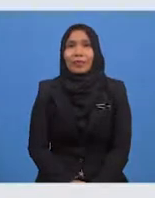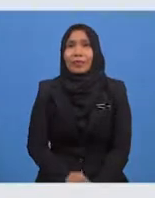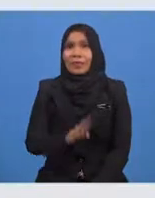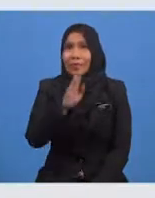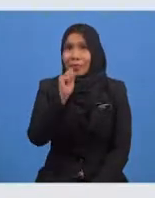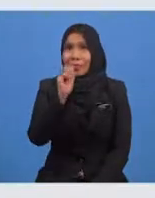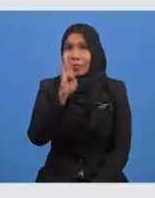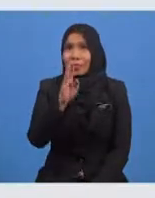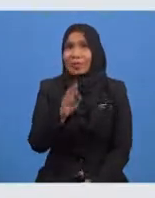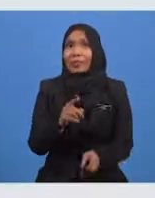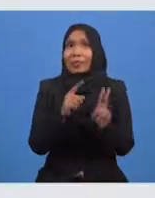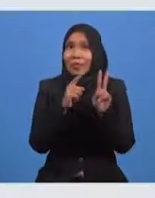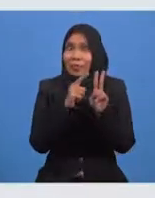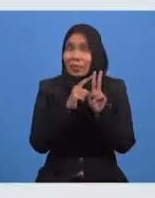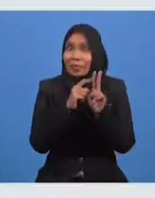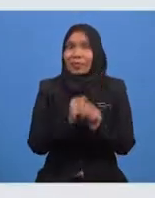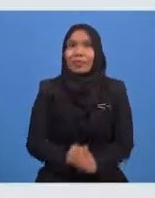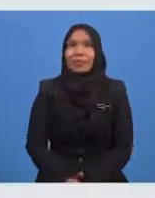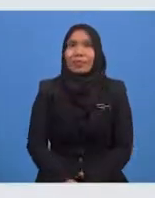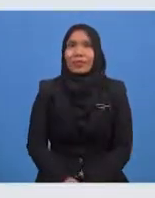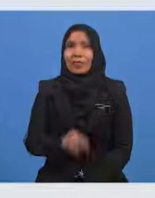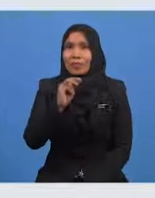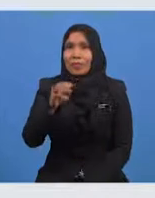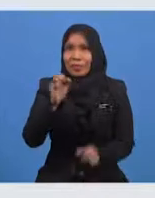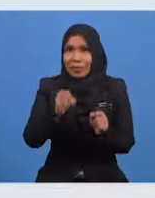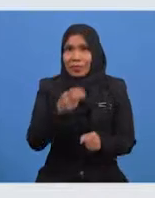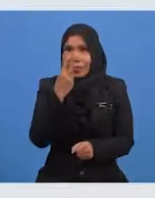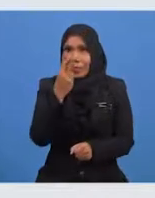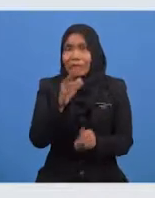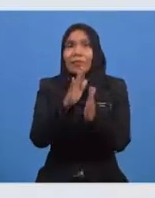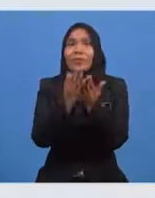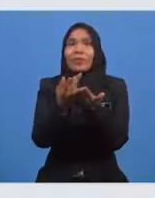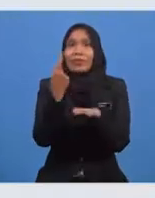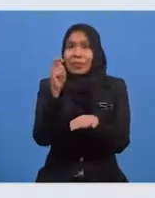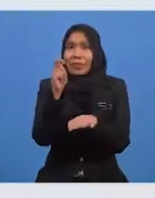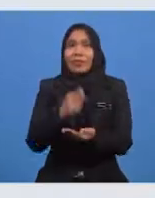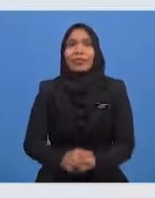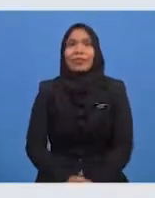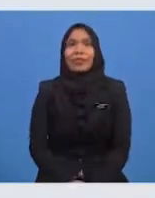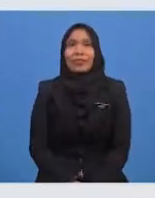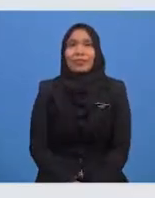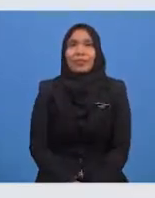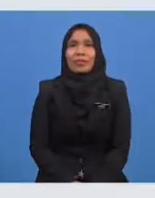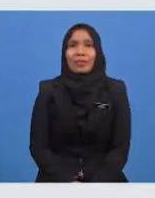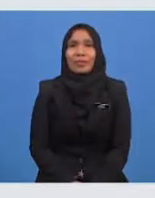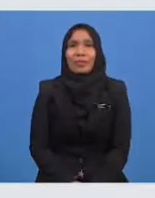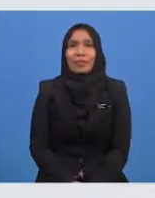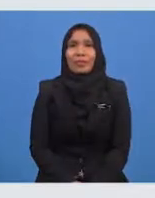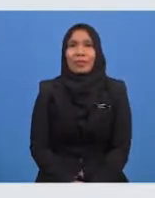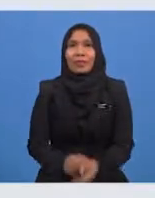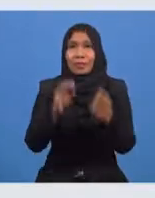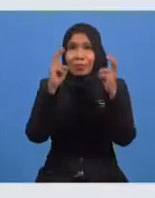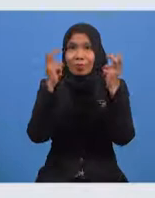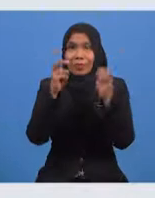trend semasa dalam perniagaan. Tetapi hari ini saya lebih memperincikan subtopik 2.3,